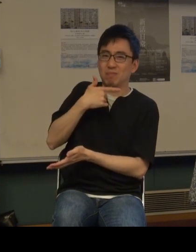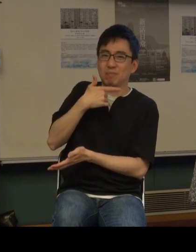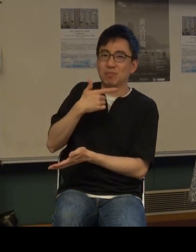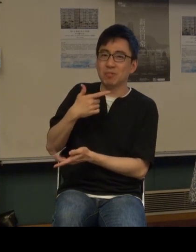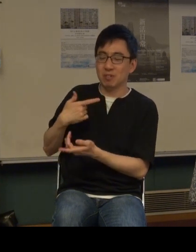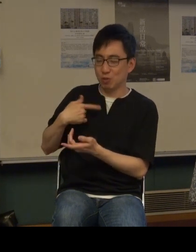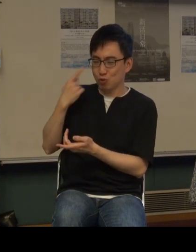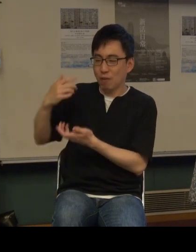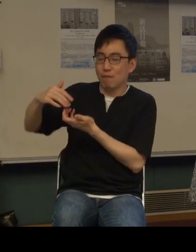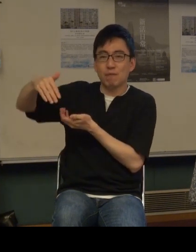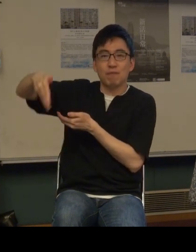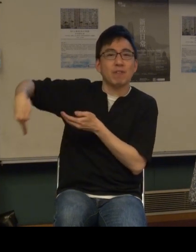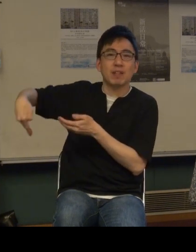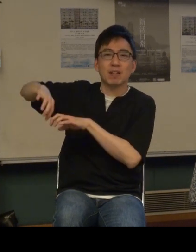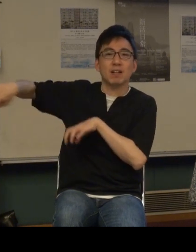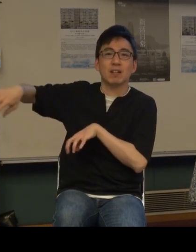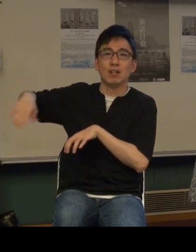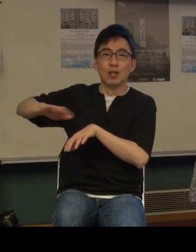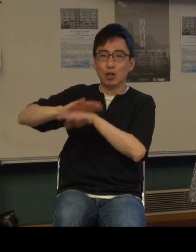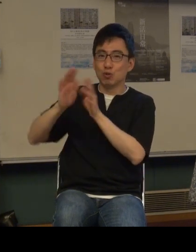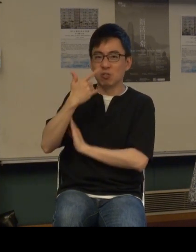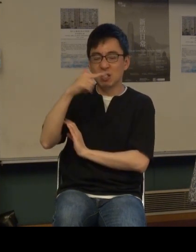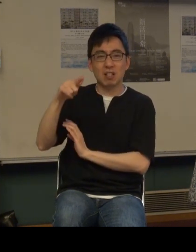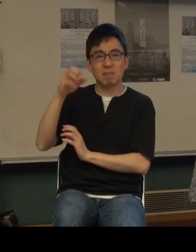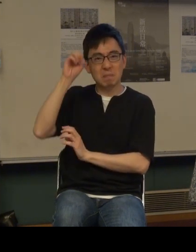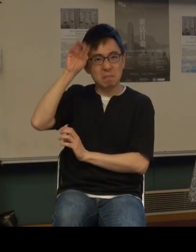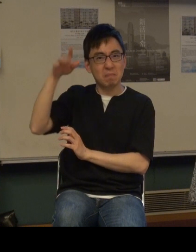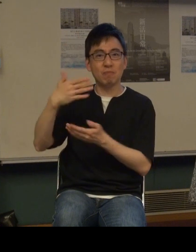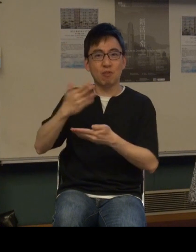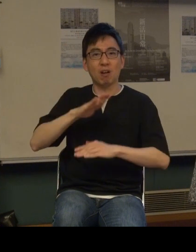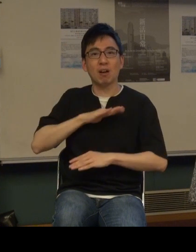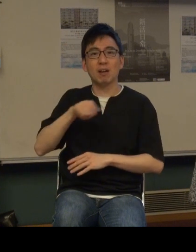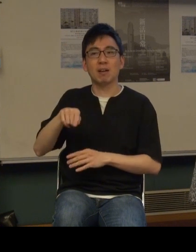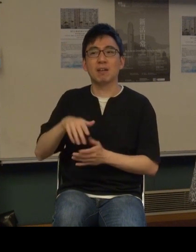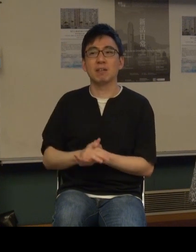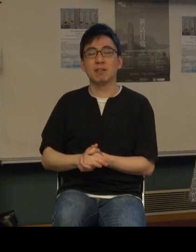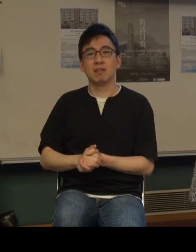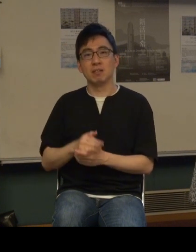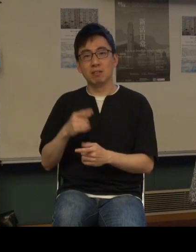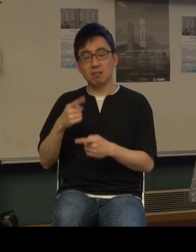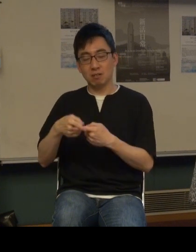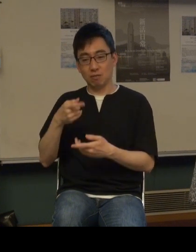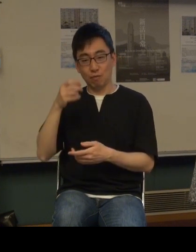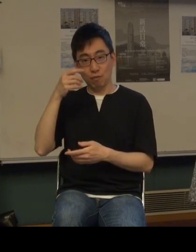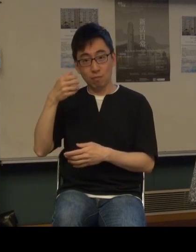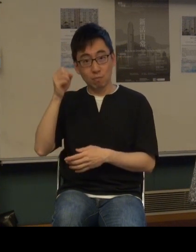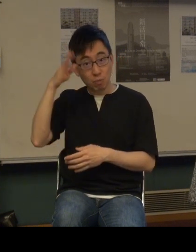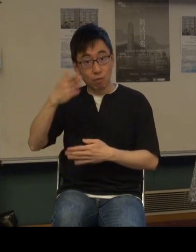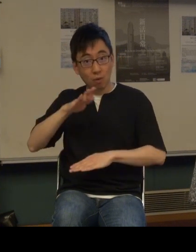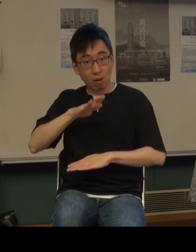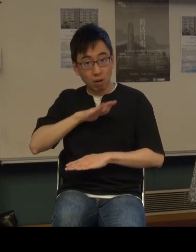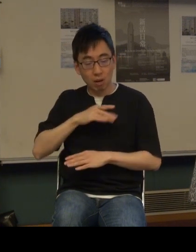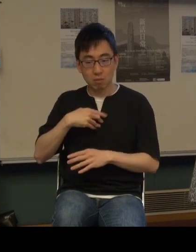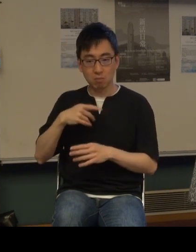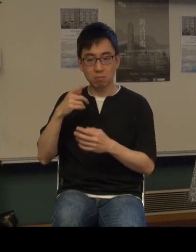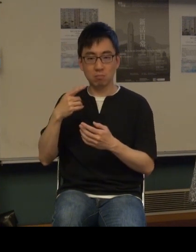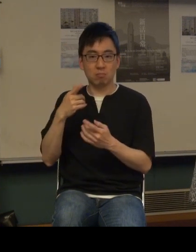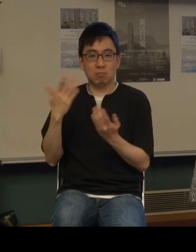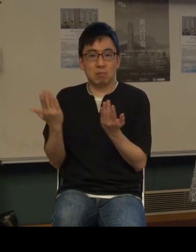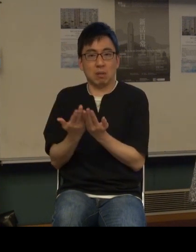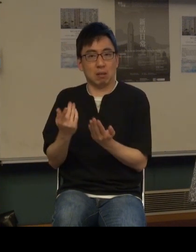割裂的，我們是想做一個全新的風格，而這個風格是展現到我們是開始是投入一個摩登 的社